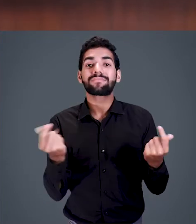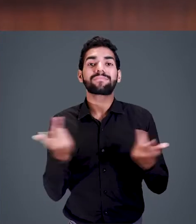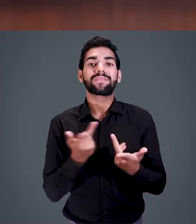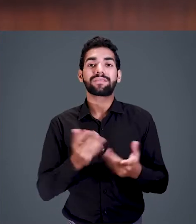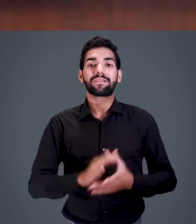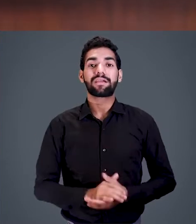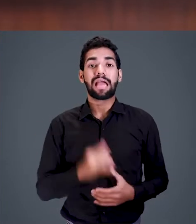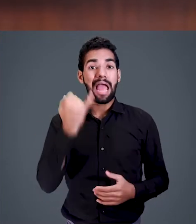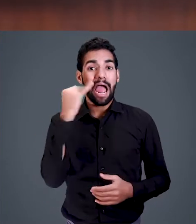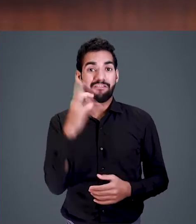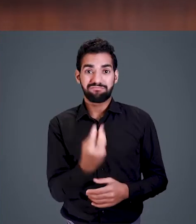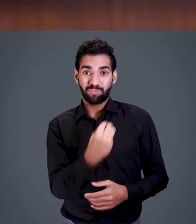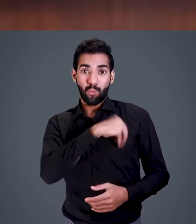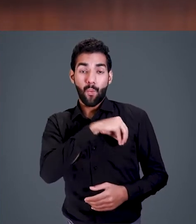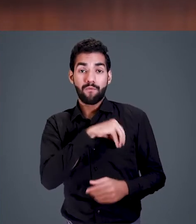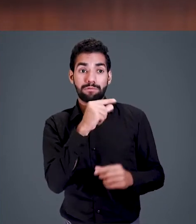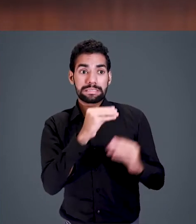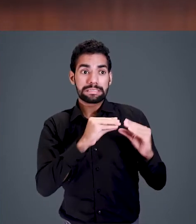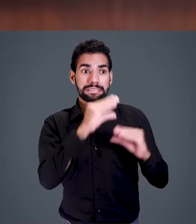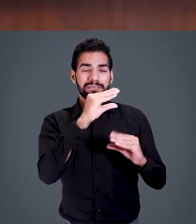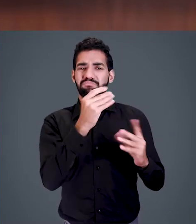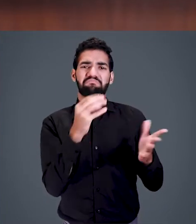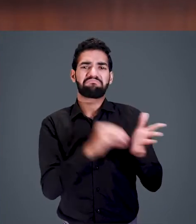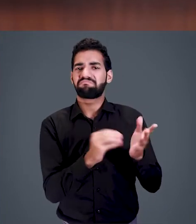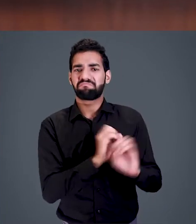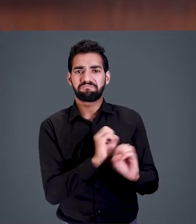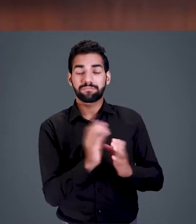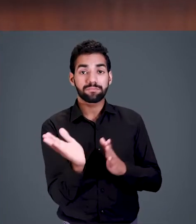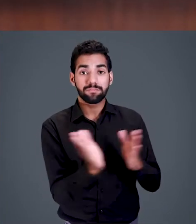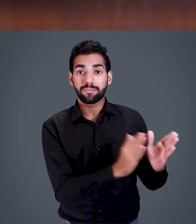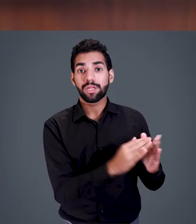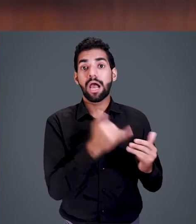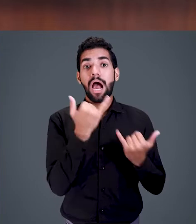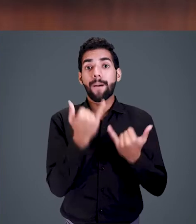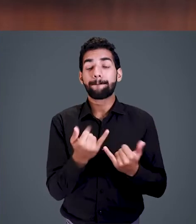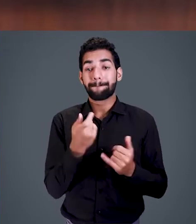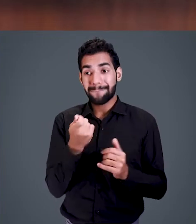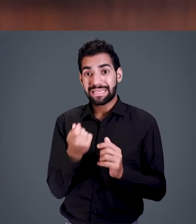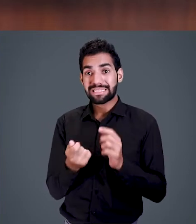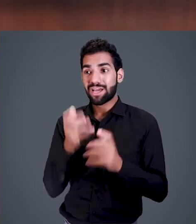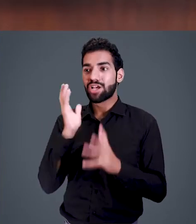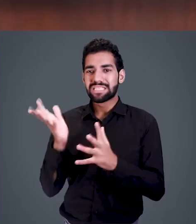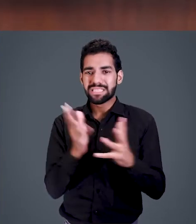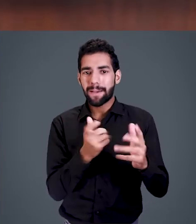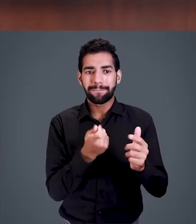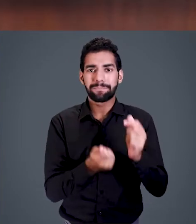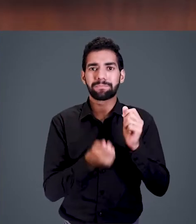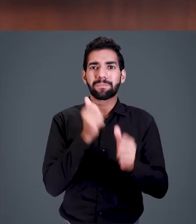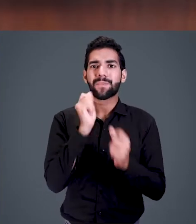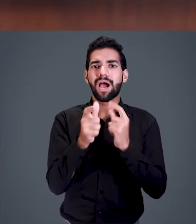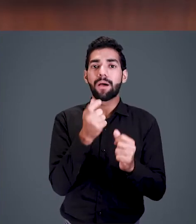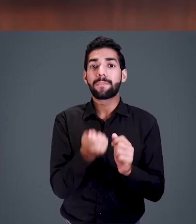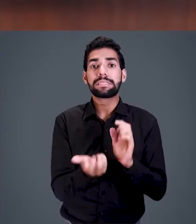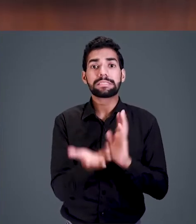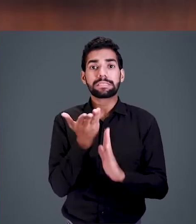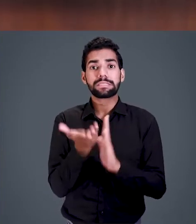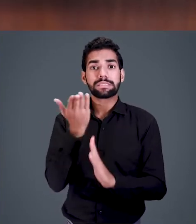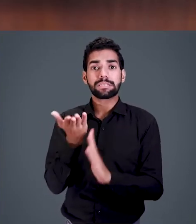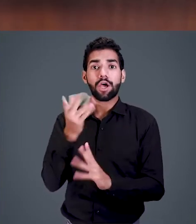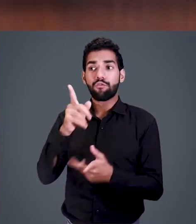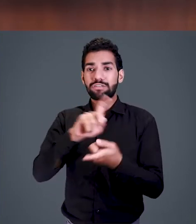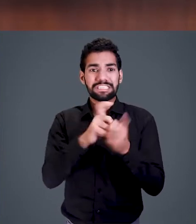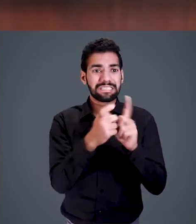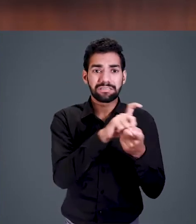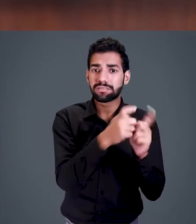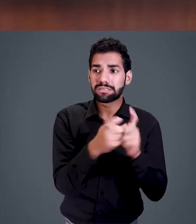है कि अगर इंटरेस्ट रेट काम नहीं कर रहा तो वाई? तो इन्फ्लेशन इज़ जस्ट अ प्राइस, और प्राइस क्या